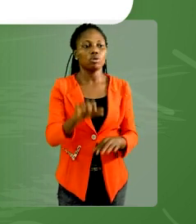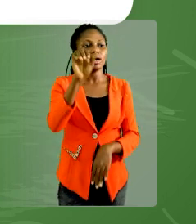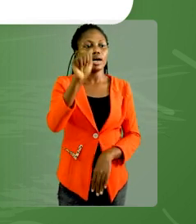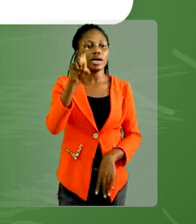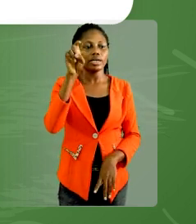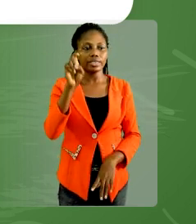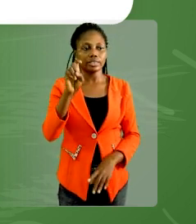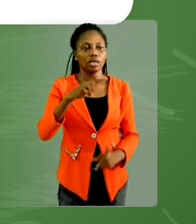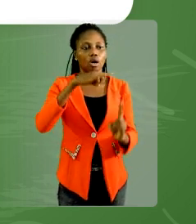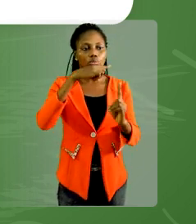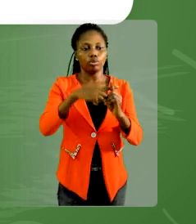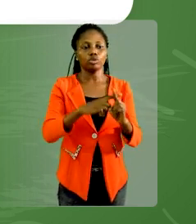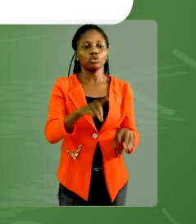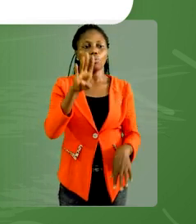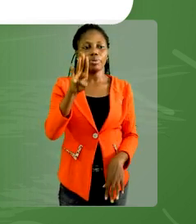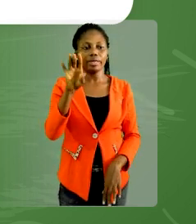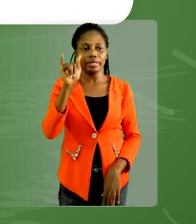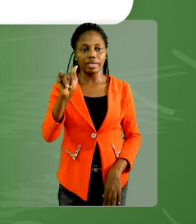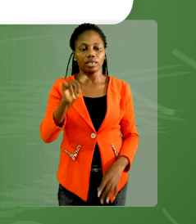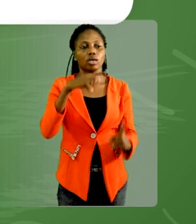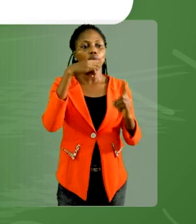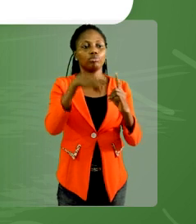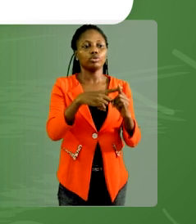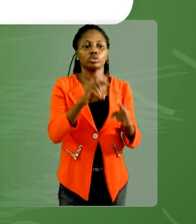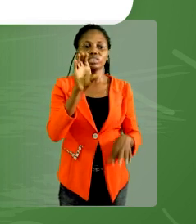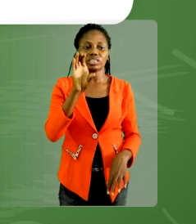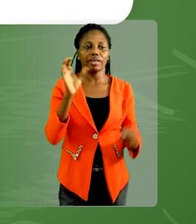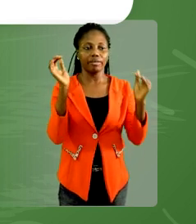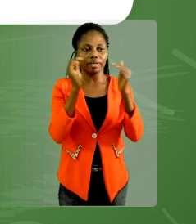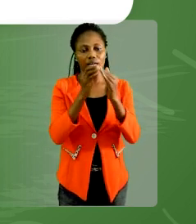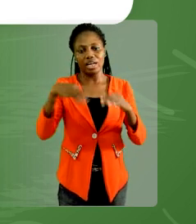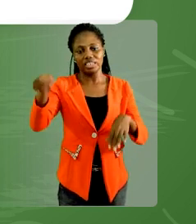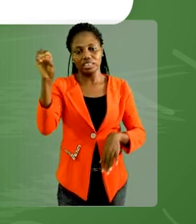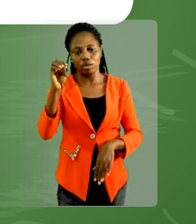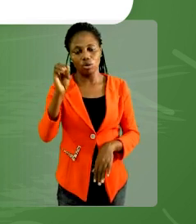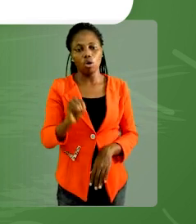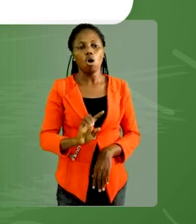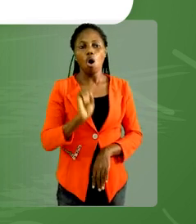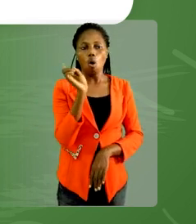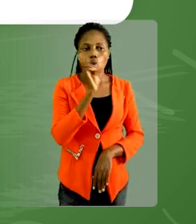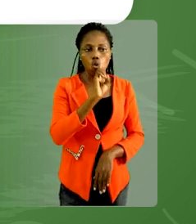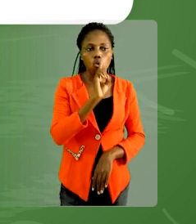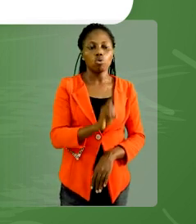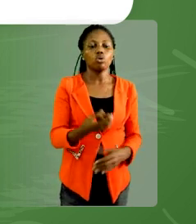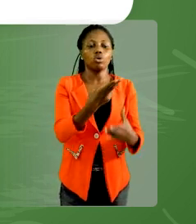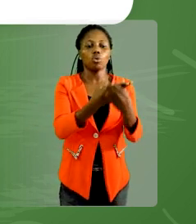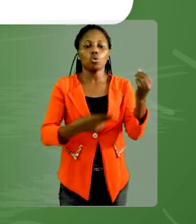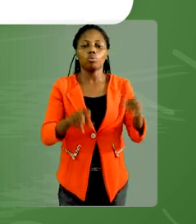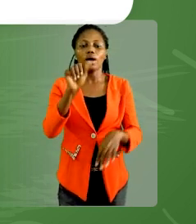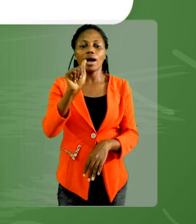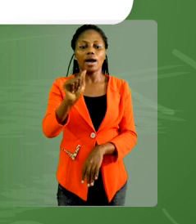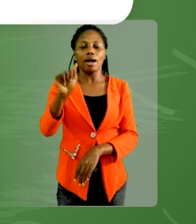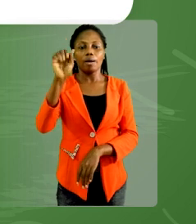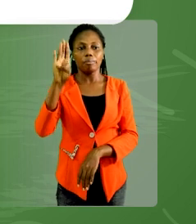C égale à 0, où le couple AB est différent du couple 0,0, est une équation d'une